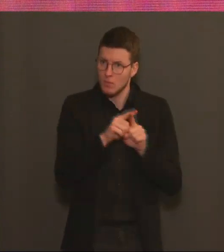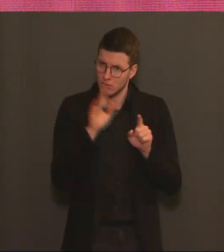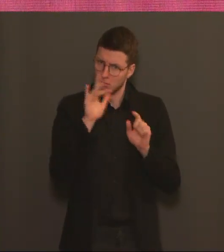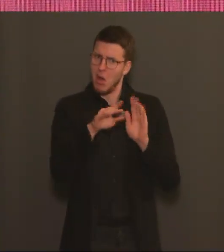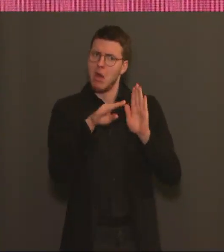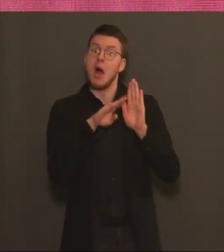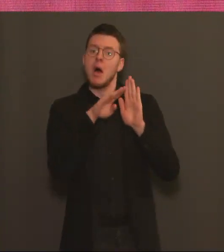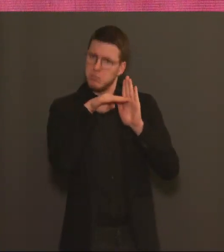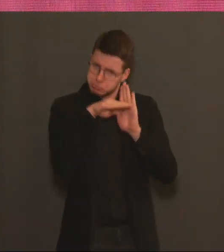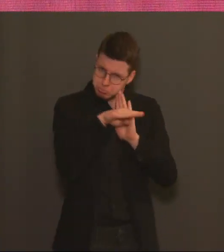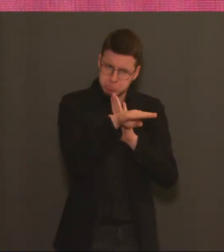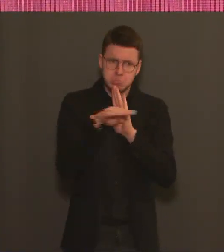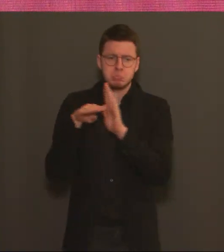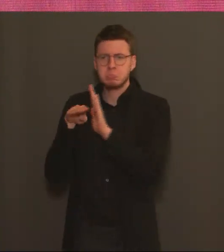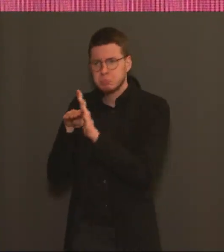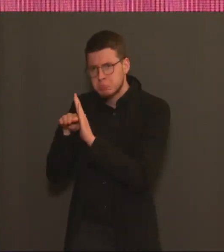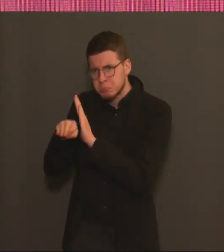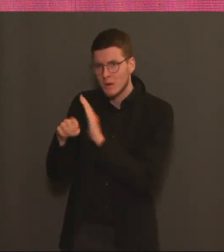lager dan afgelopen week.